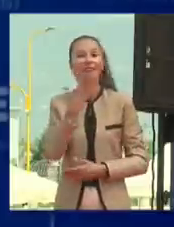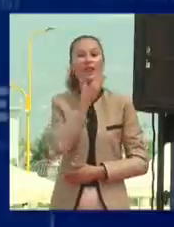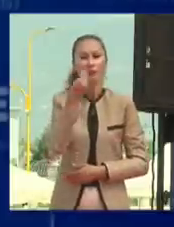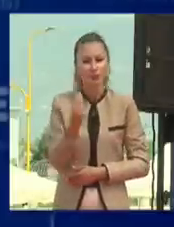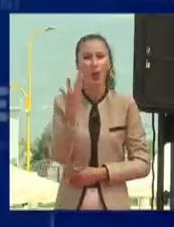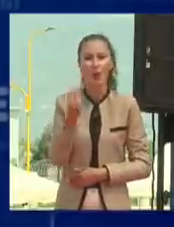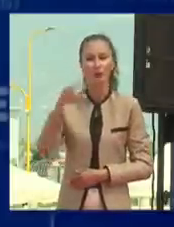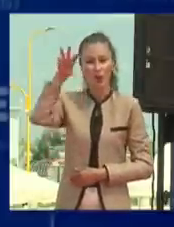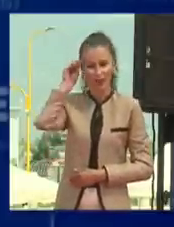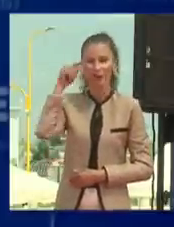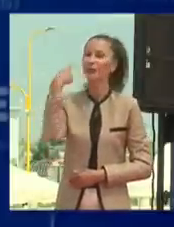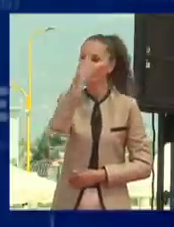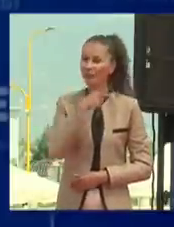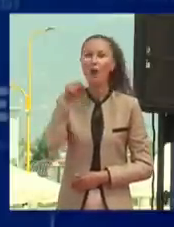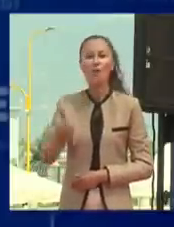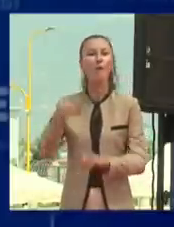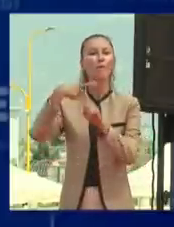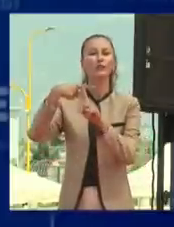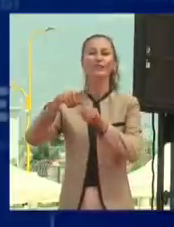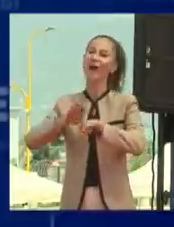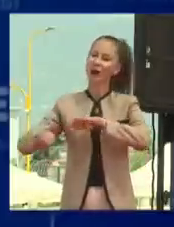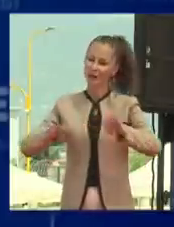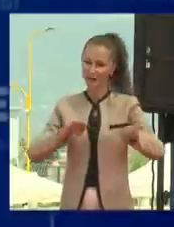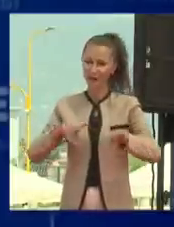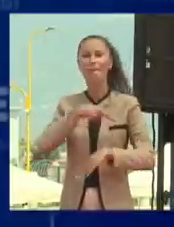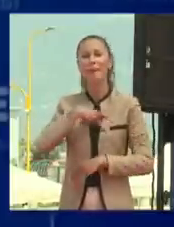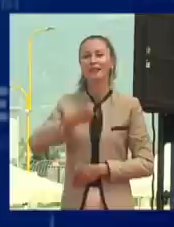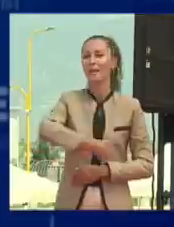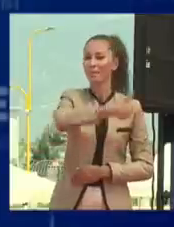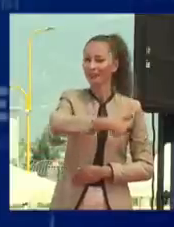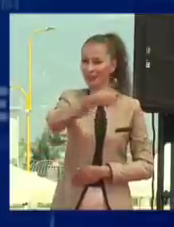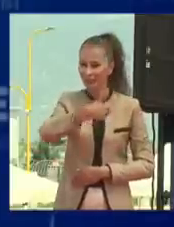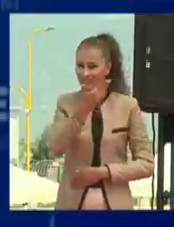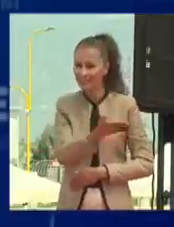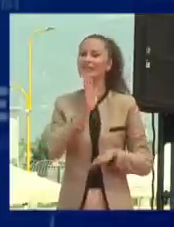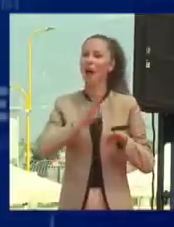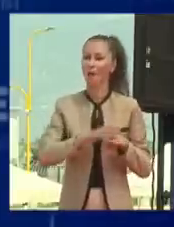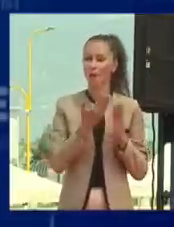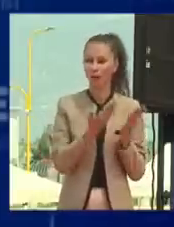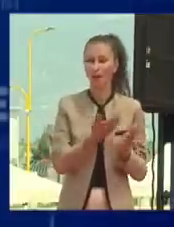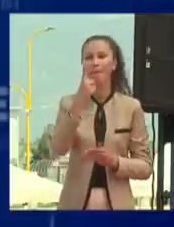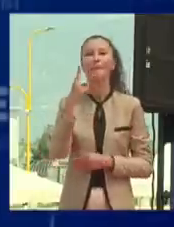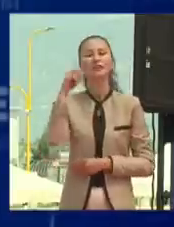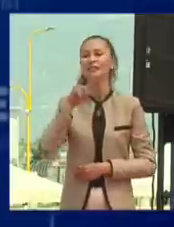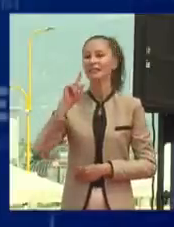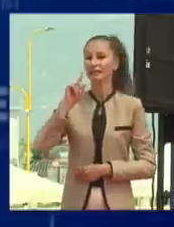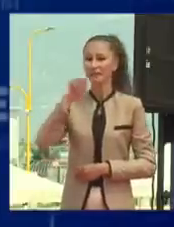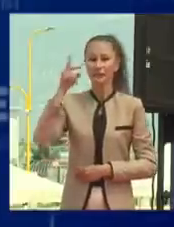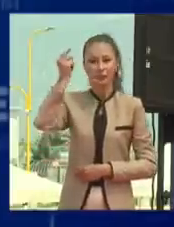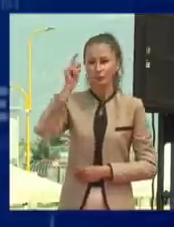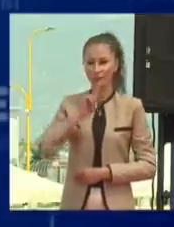olduğunu öğrenecektir. Dolayısıyla bu pozitif ayrımcılığı da belediye başkanlarımız yapıyorlar. Bir şeyi sakın unutmayın.